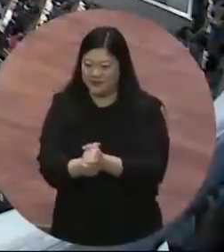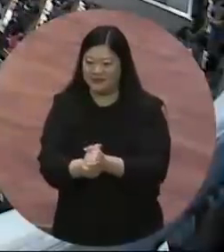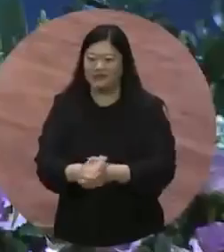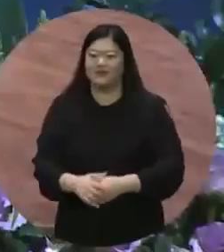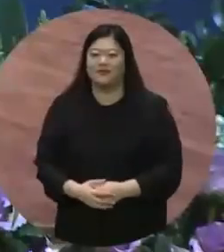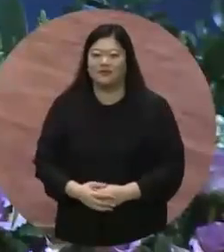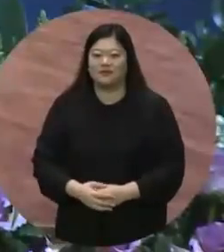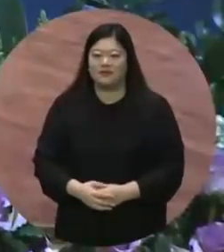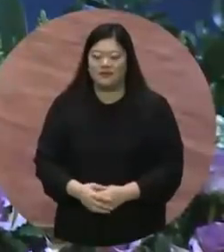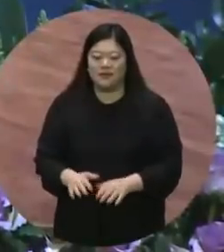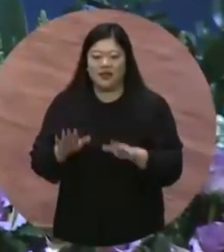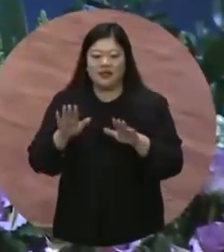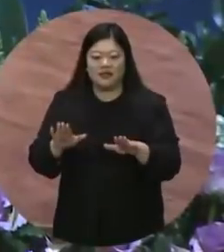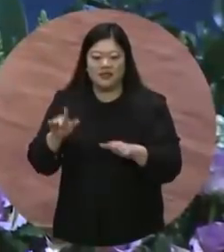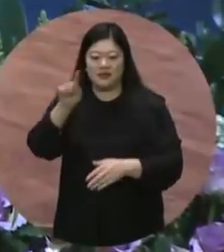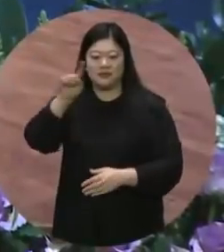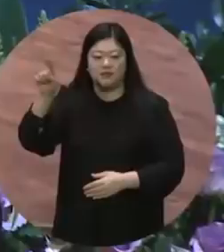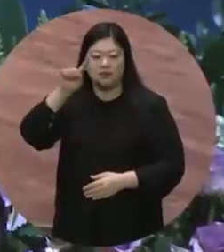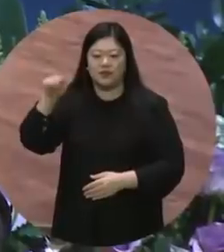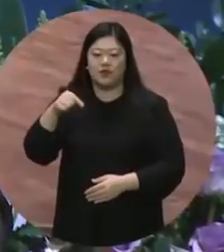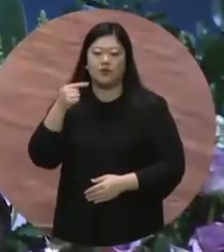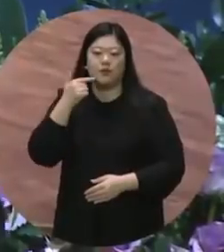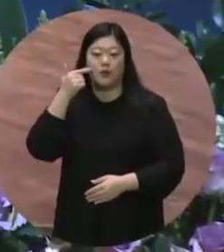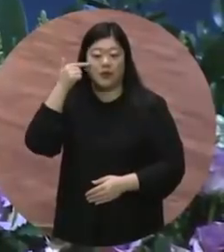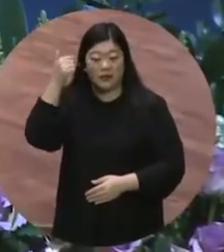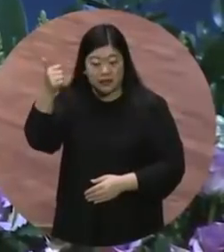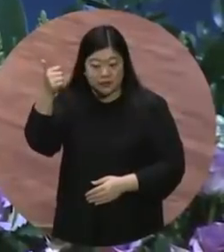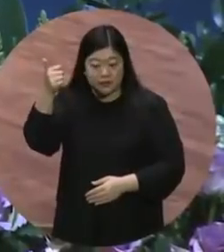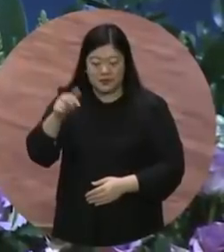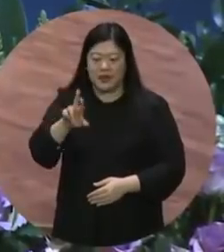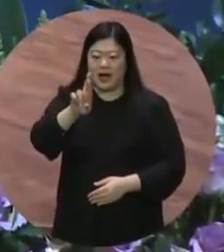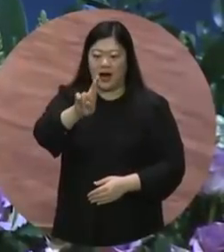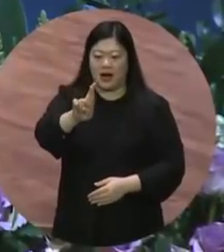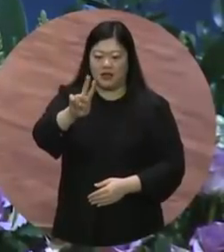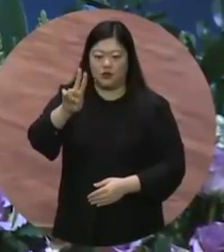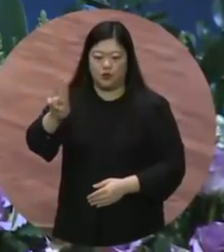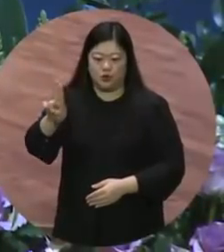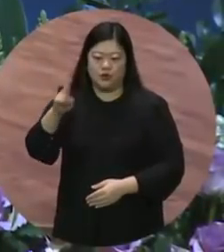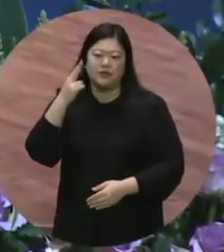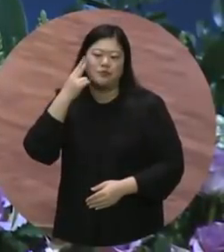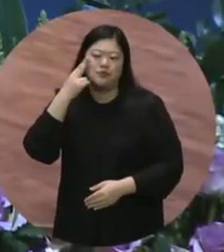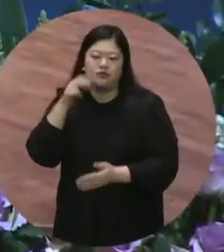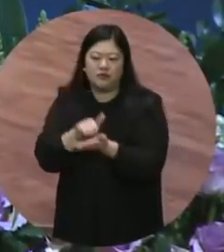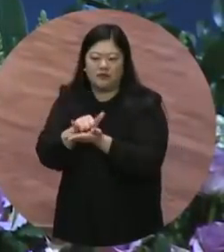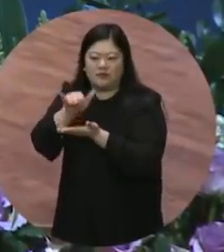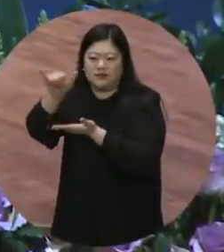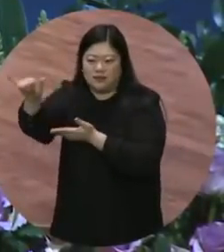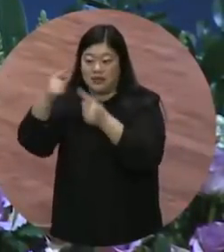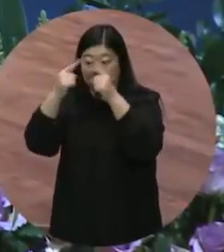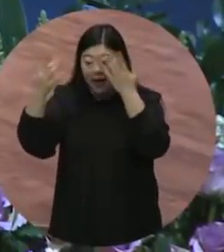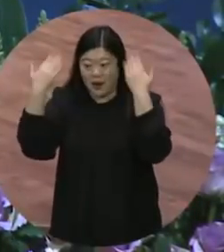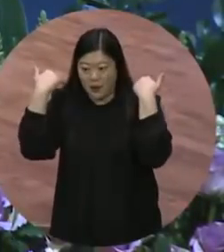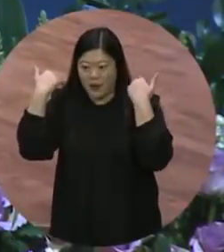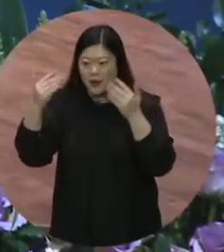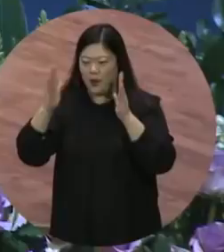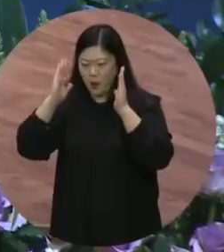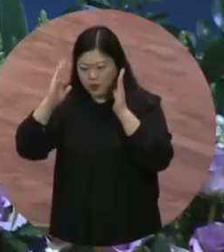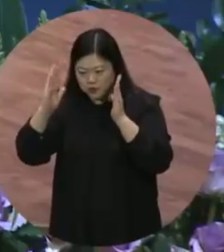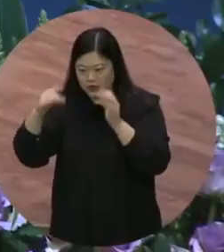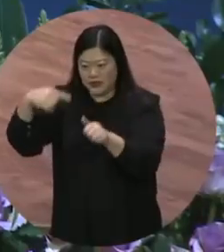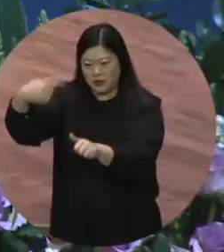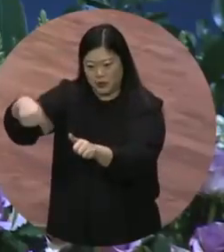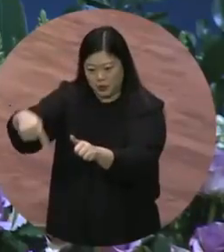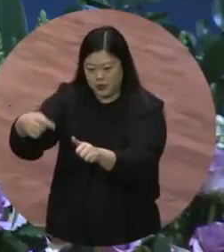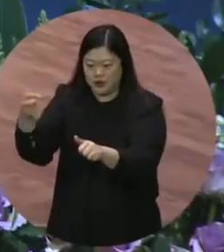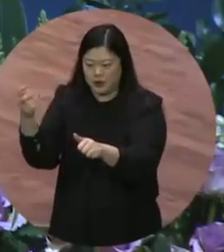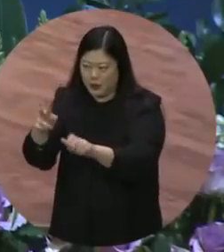담임 목사님께서는 미국 LA에서 RU 개강 특강 및 중직자 훈련 및 팀 사역을 인도하실 예정입니다.